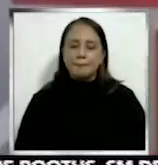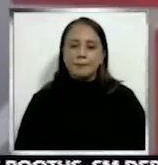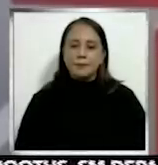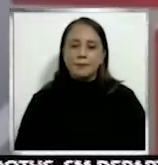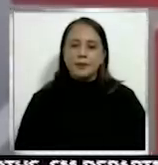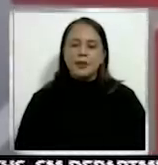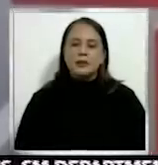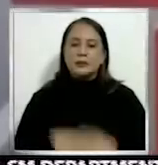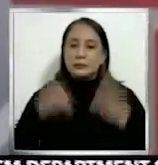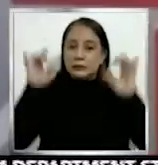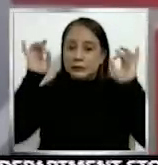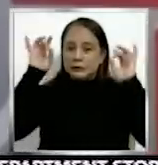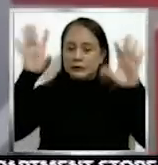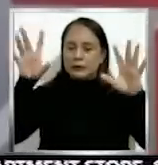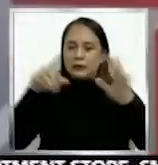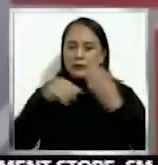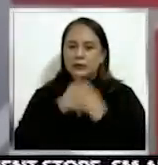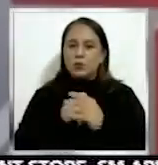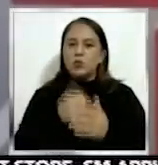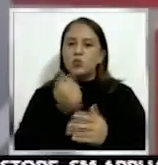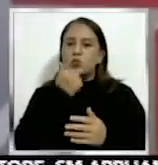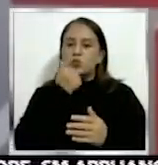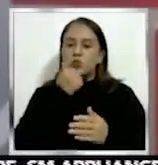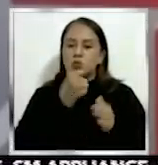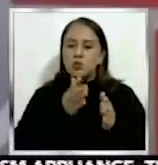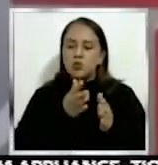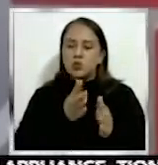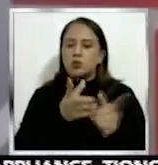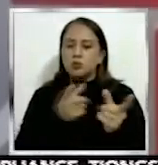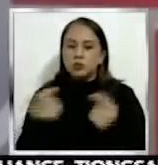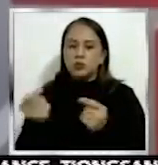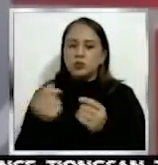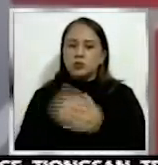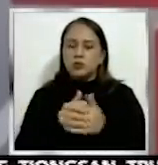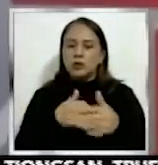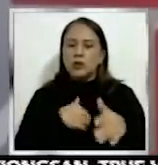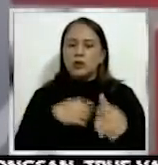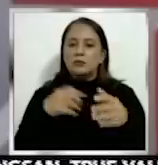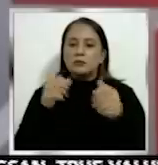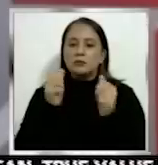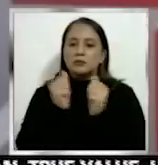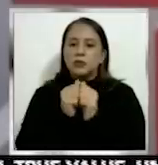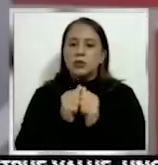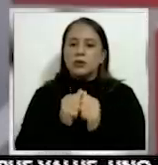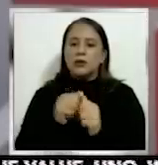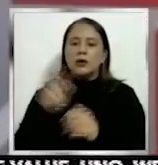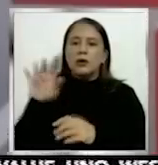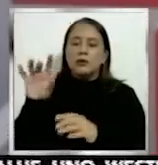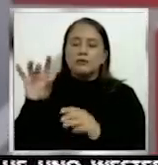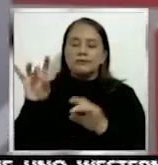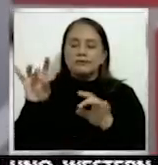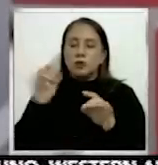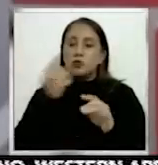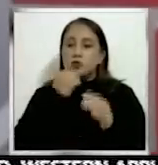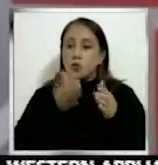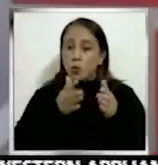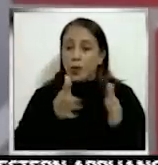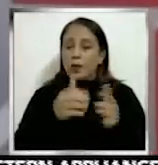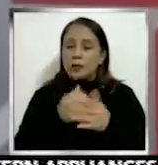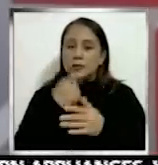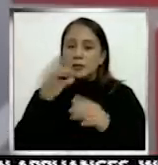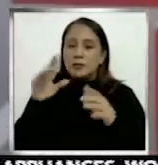Mapanganib at maling ruta ang tinatahak ng Alyansa ng Amerika, Britanya at Australia sa inanunsyo nitong proyekto